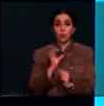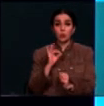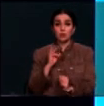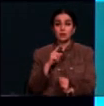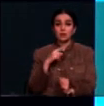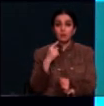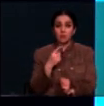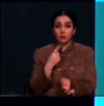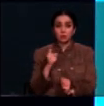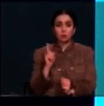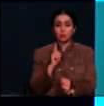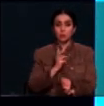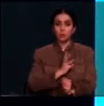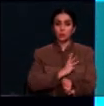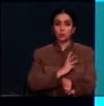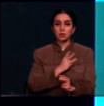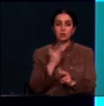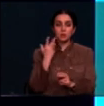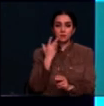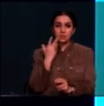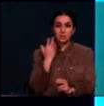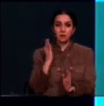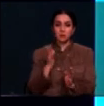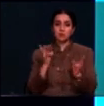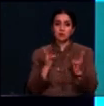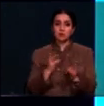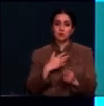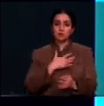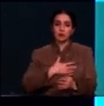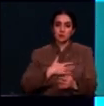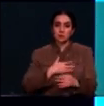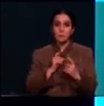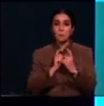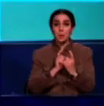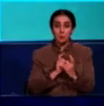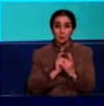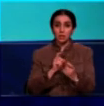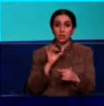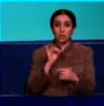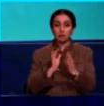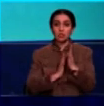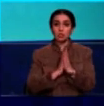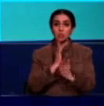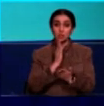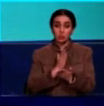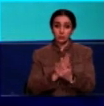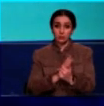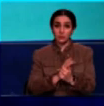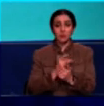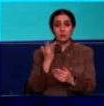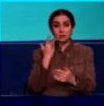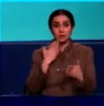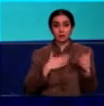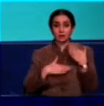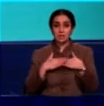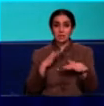говорил, что любовь – это всегда трагедия, всегда борьба и достижение, всегда